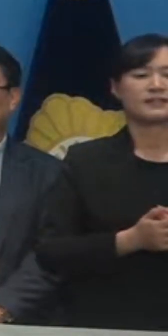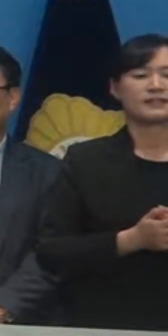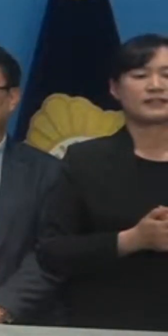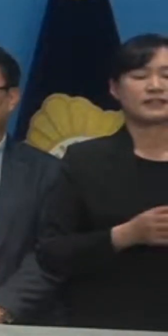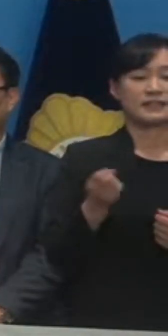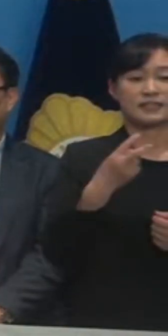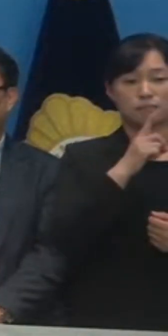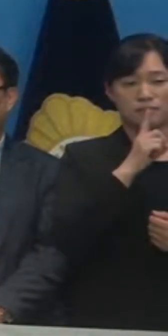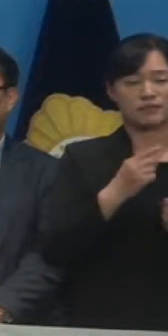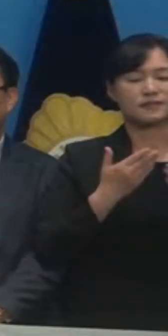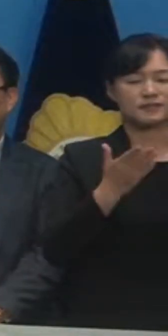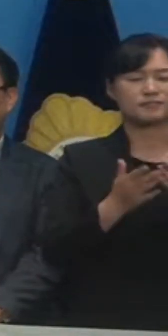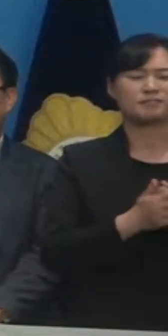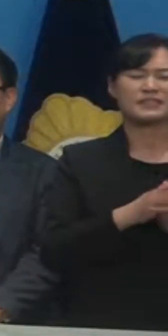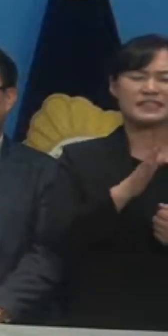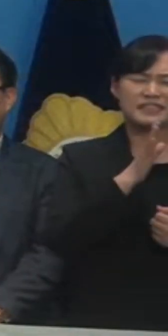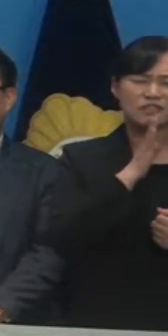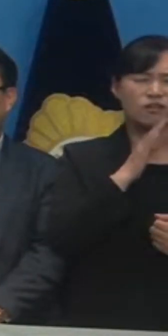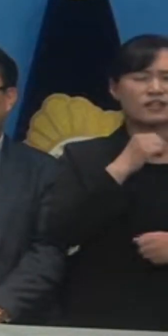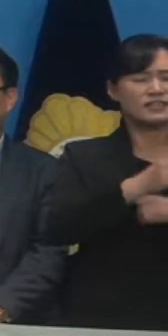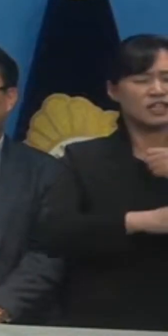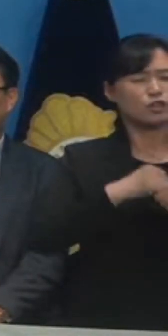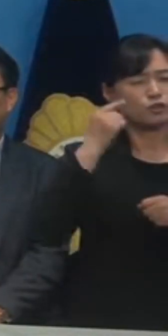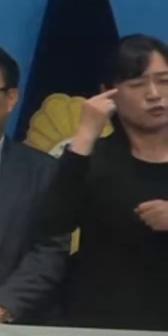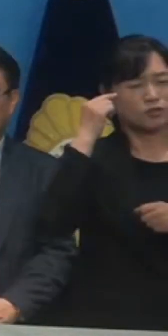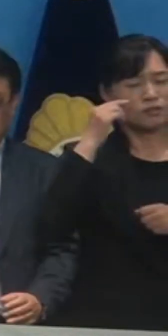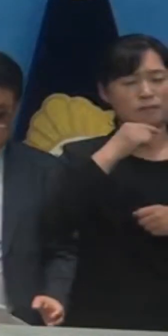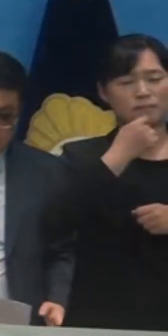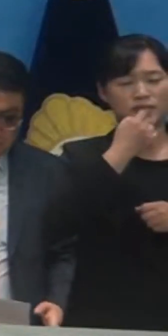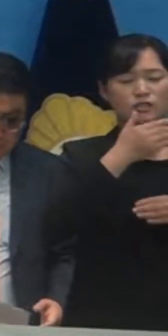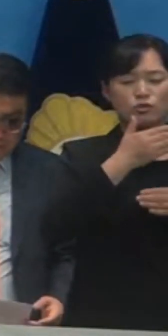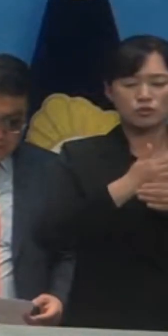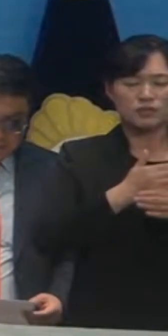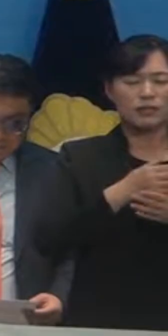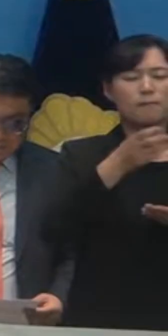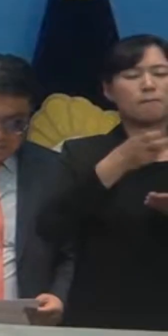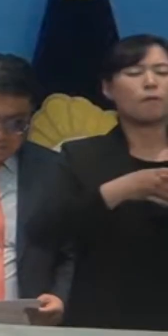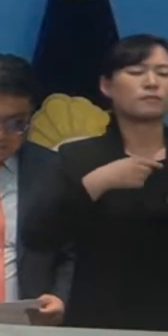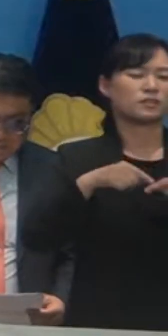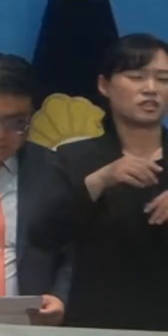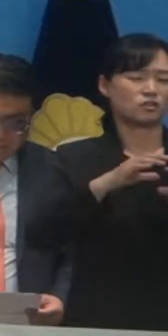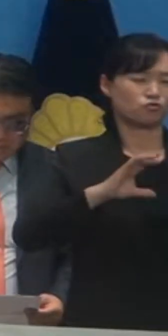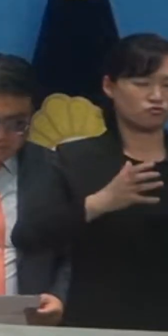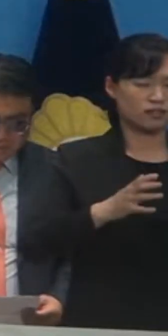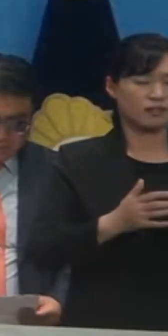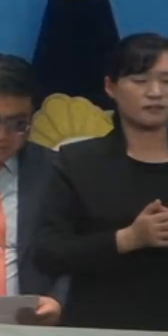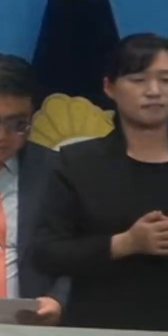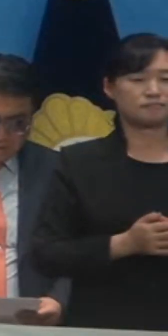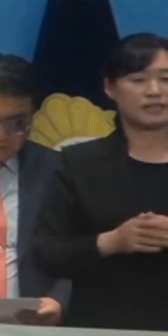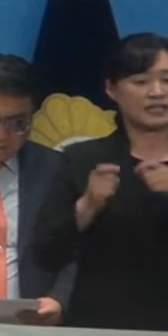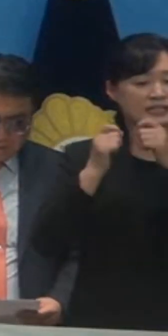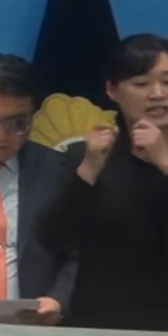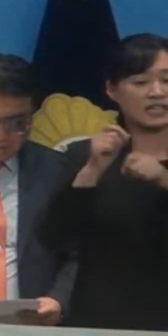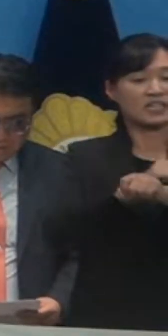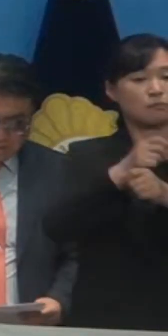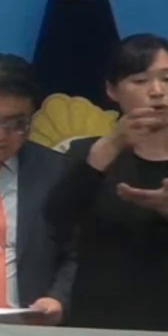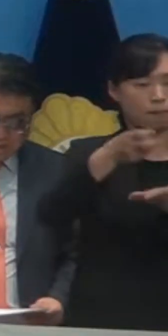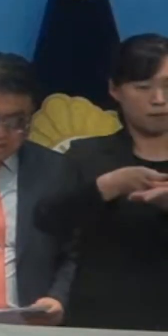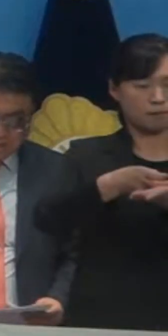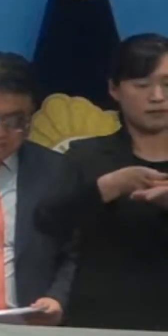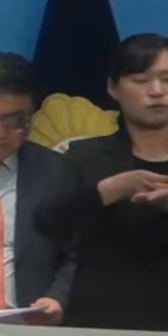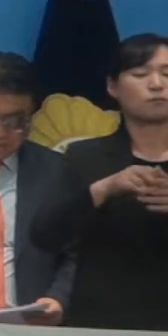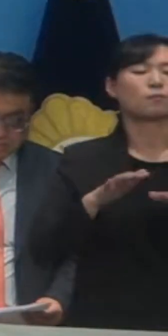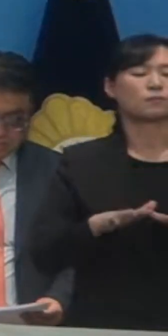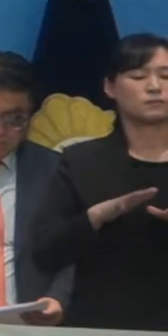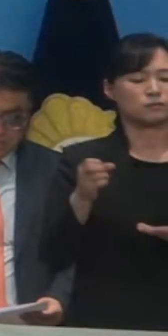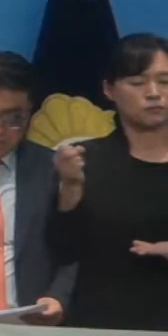말씀드리지만 진정한 자유민주주의 법치국가인 것입니다. 이것이 바로 사기특별법이라고 오늘